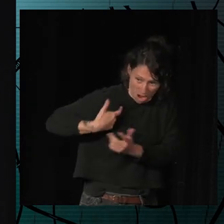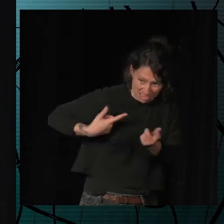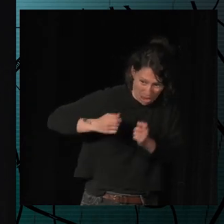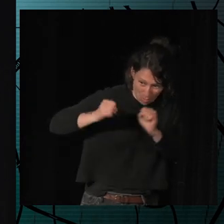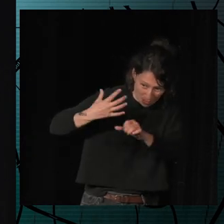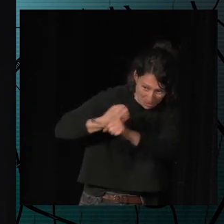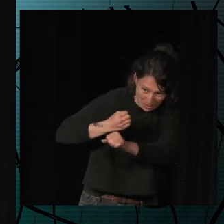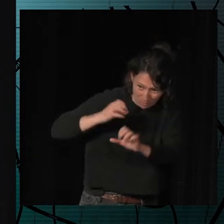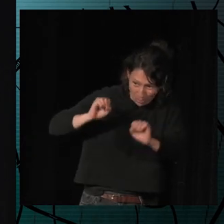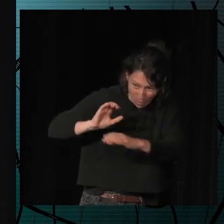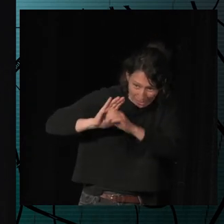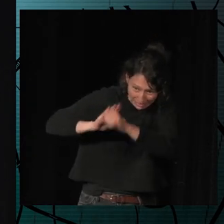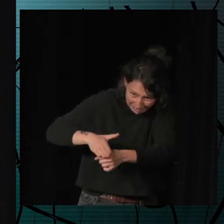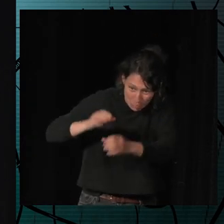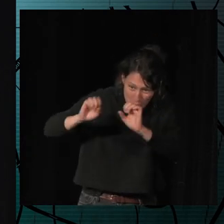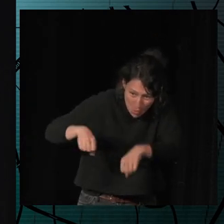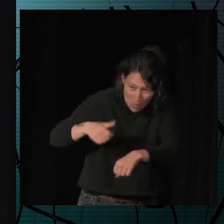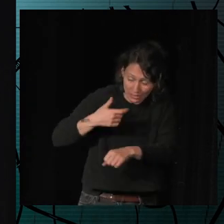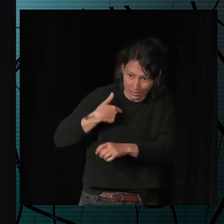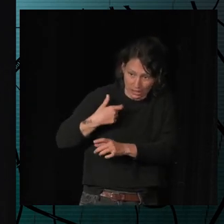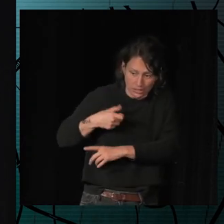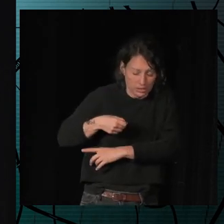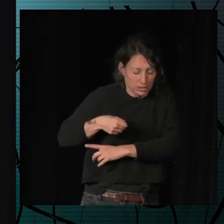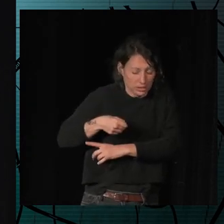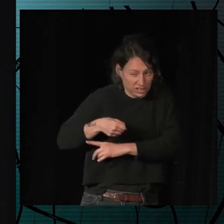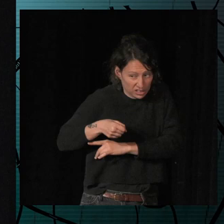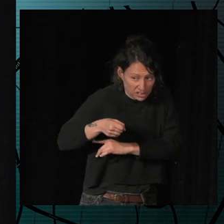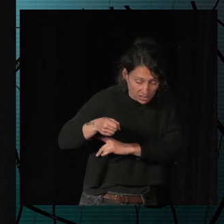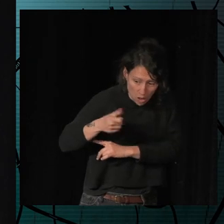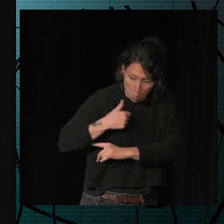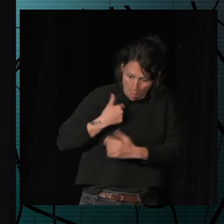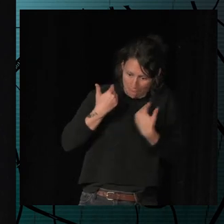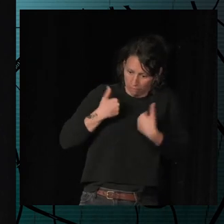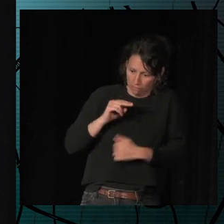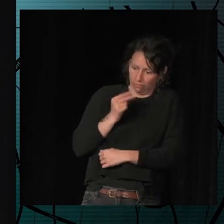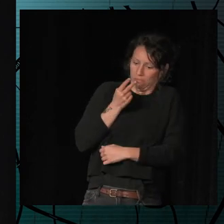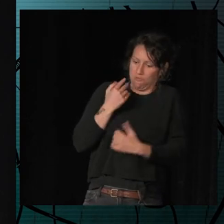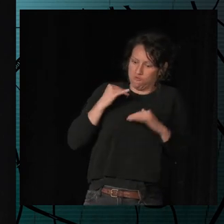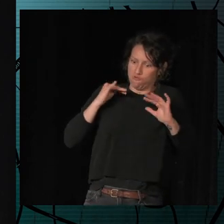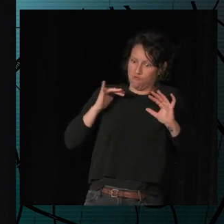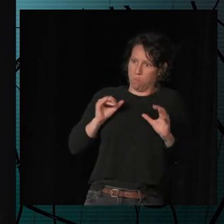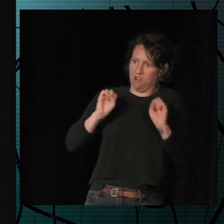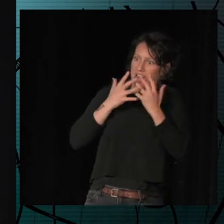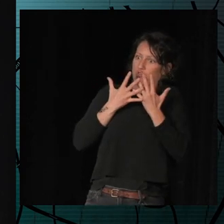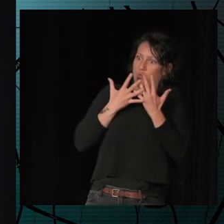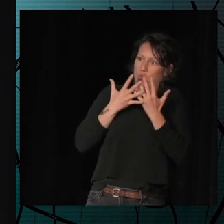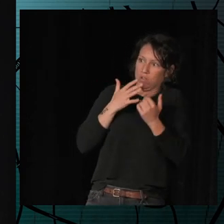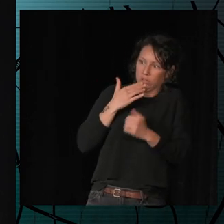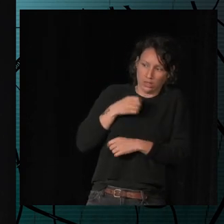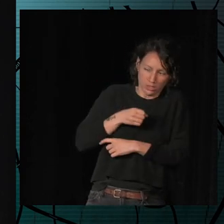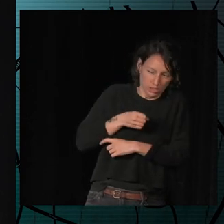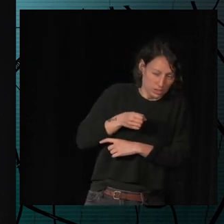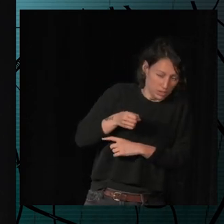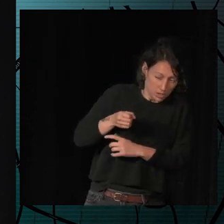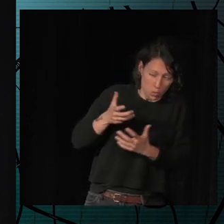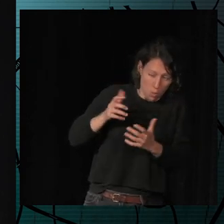que je vais découvrir en fait plus que peut-être l'avatar en lui-même c'était quelle va être ma réaction en tant que joueur face à à ce qu'il y a derrière la porte